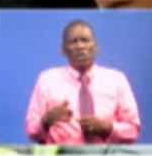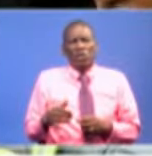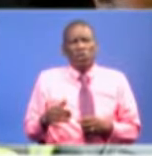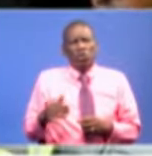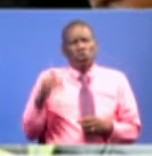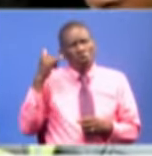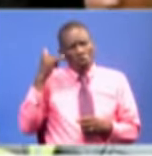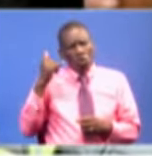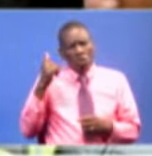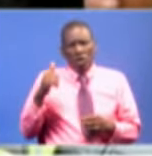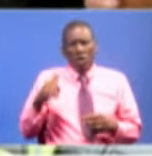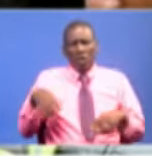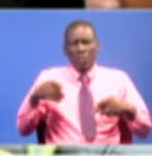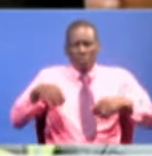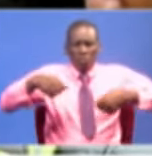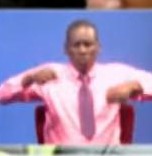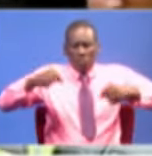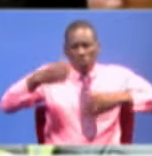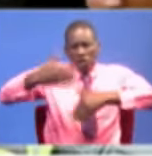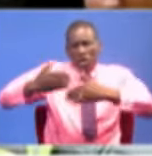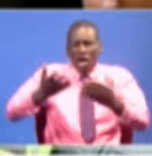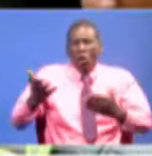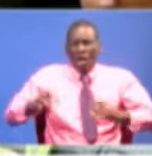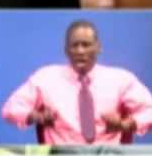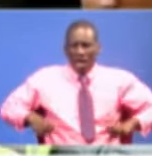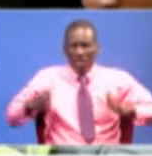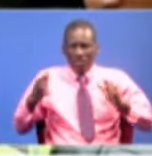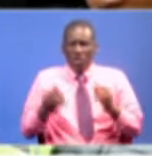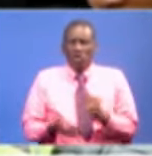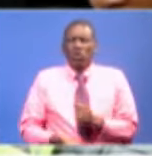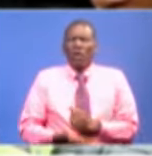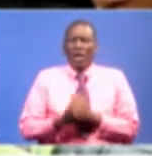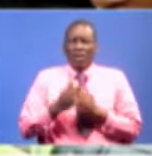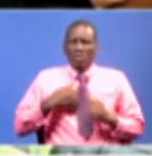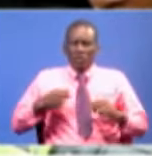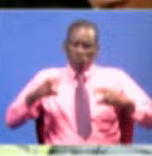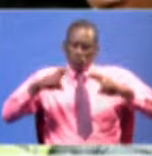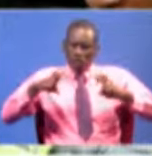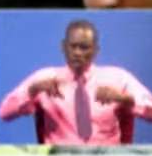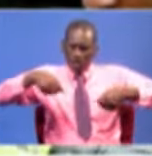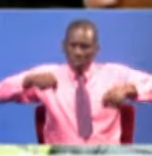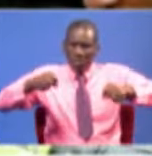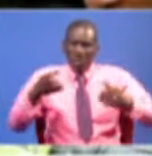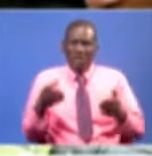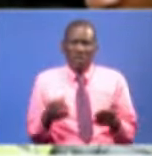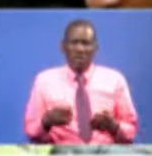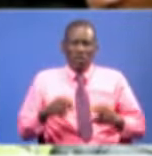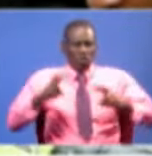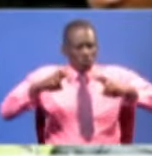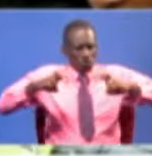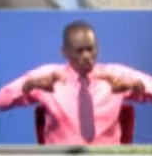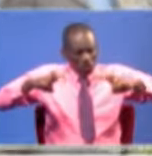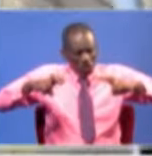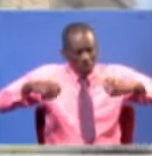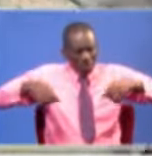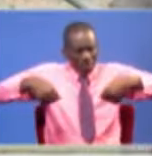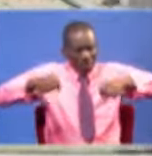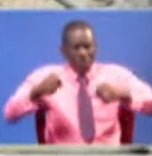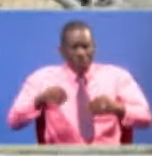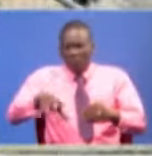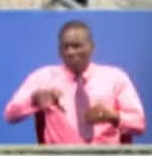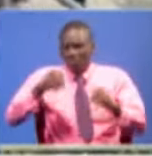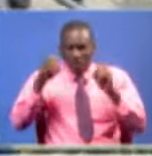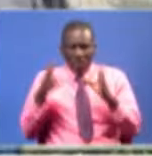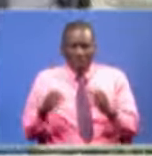wenye wanafanya bodaboda karibu na penye naishi, wanisaidia kwa kutafuta. Tulitafuta lakini hatukufanikiwa. Mamia